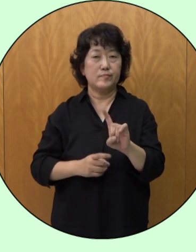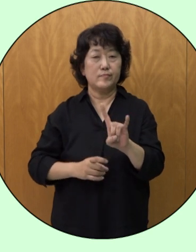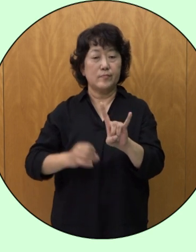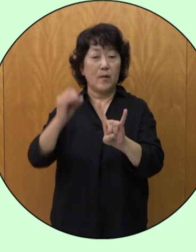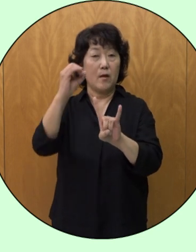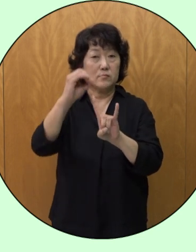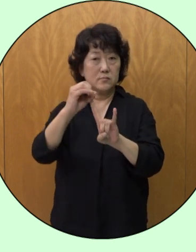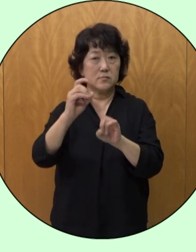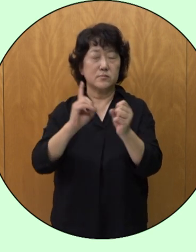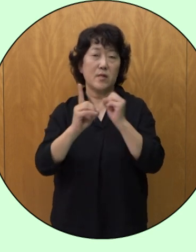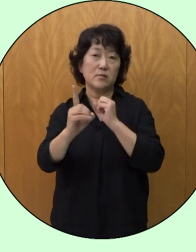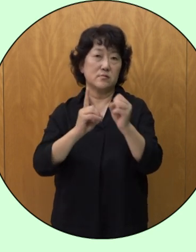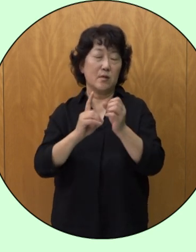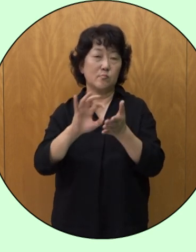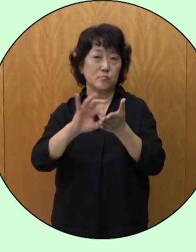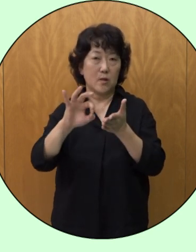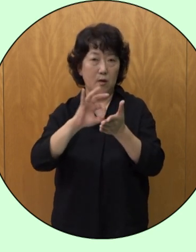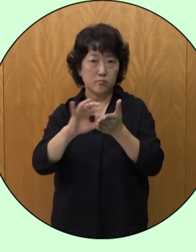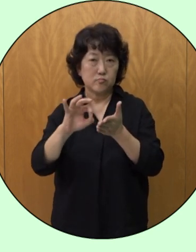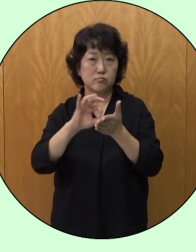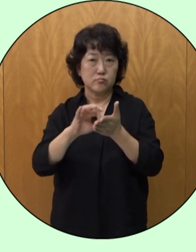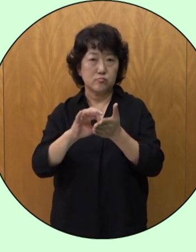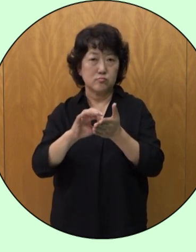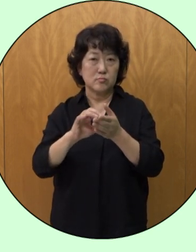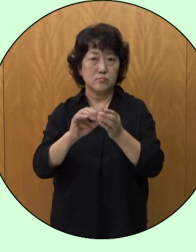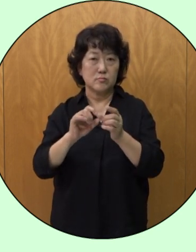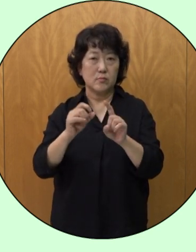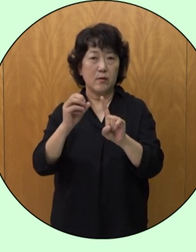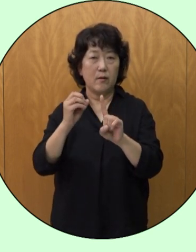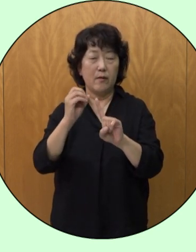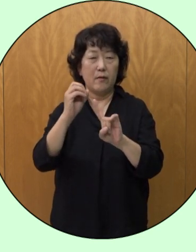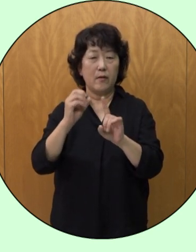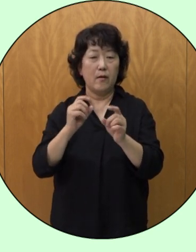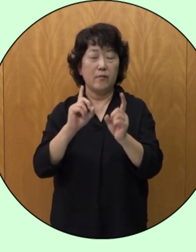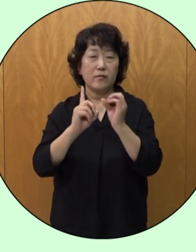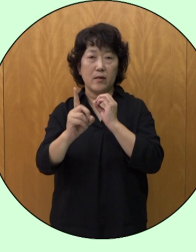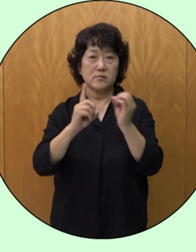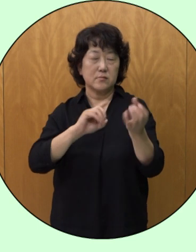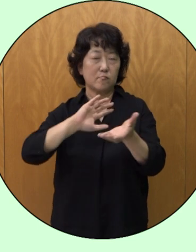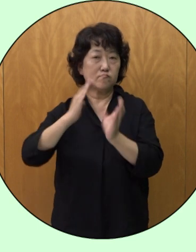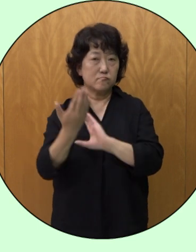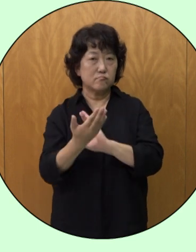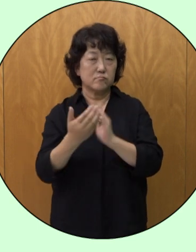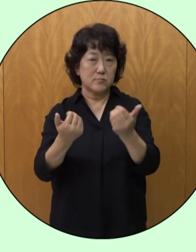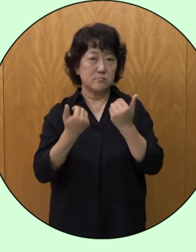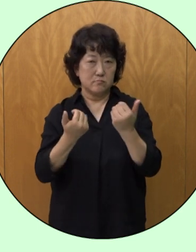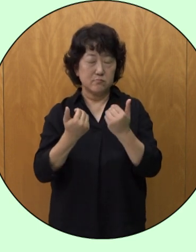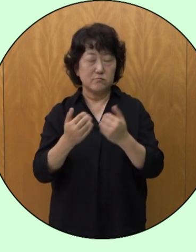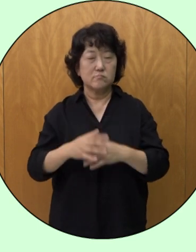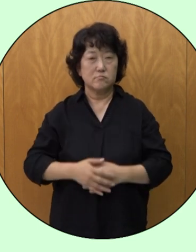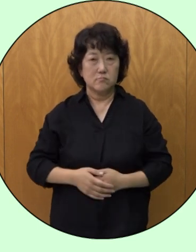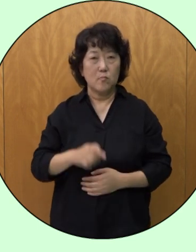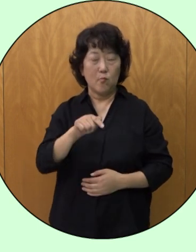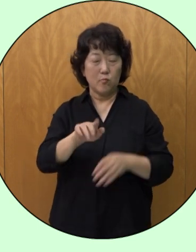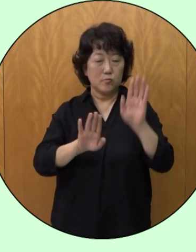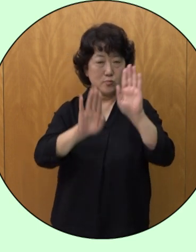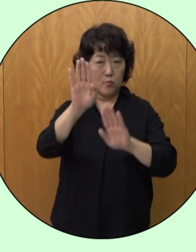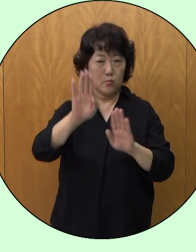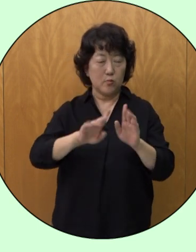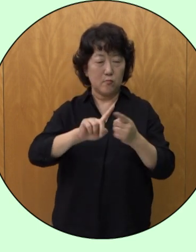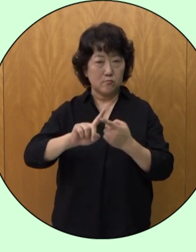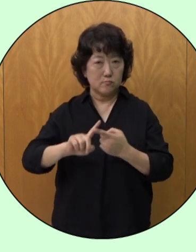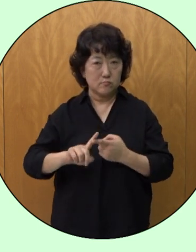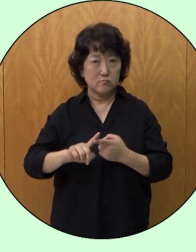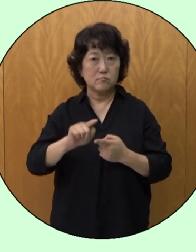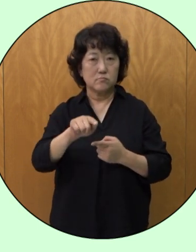ジタル技術の活用、DX の推進が急務となりました。こういった状況にもかか